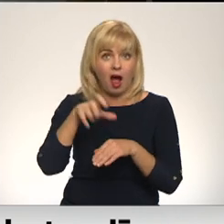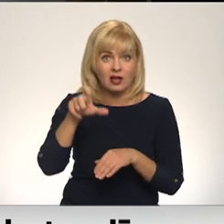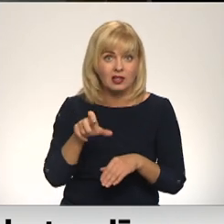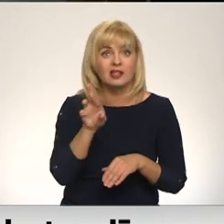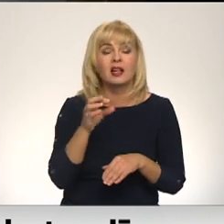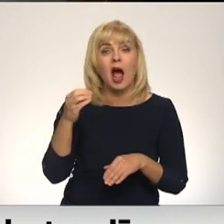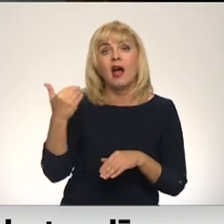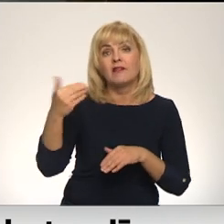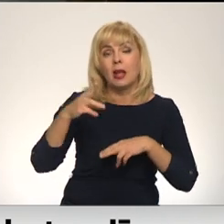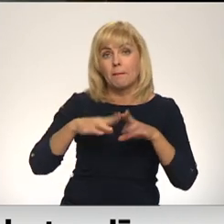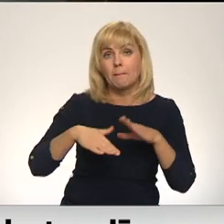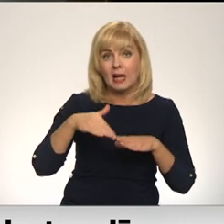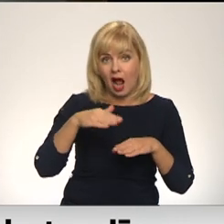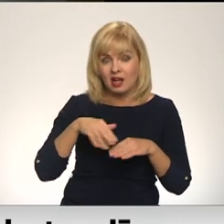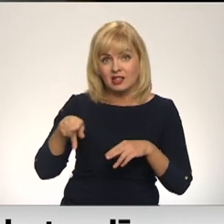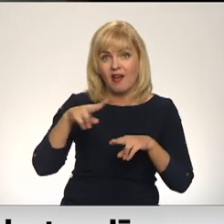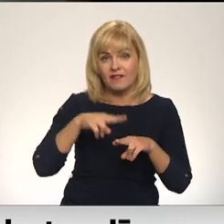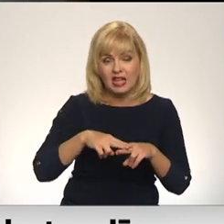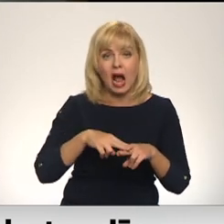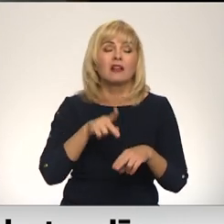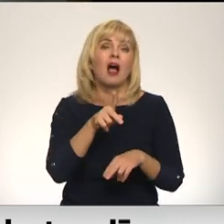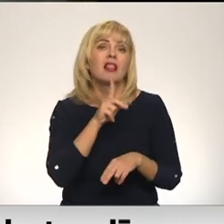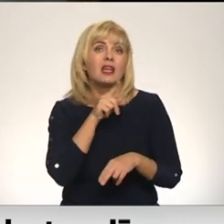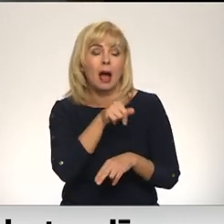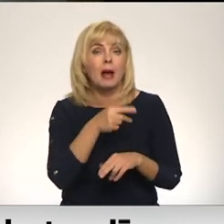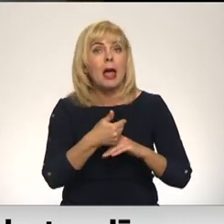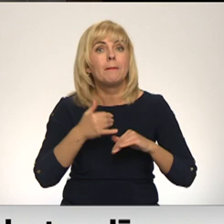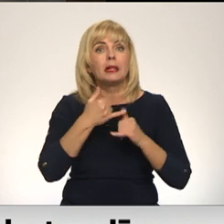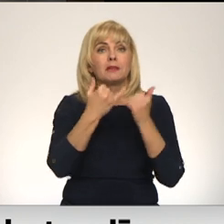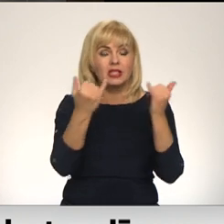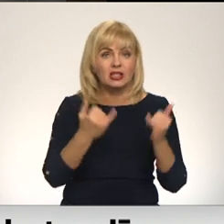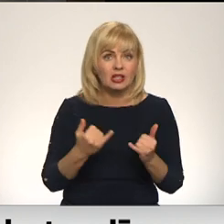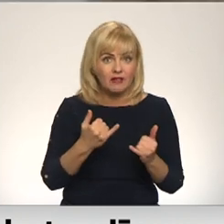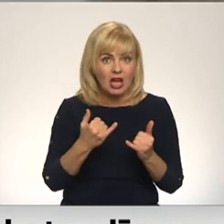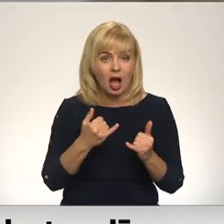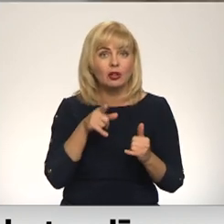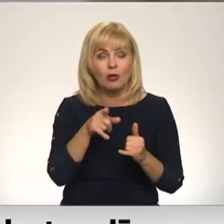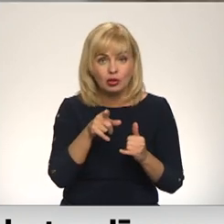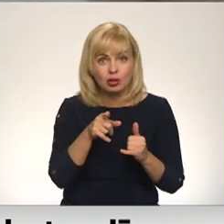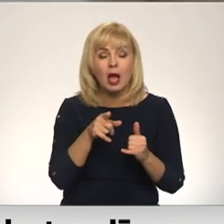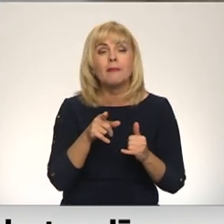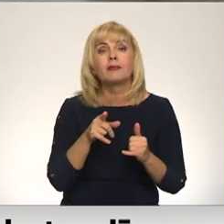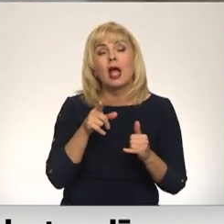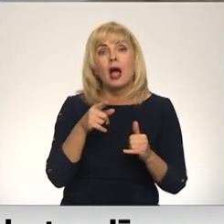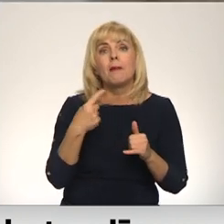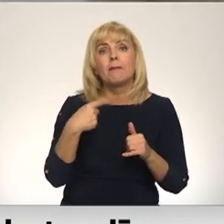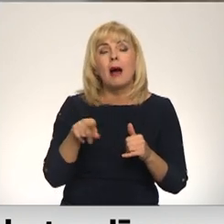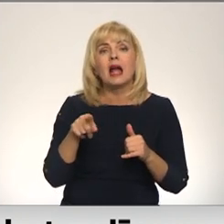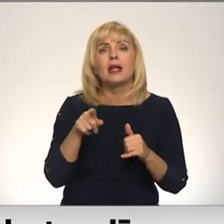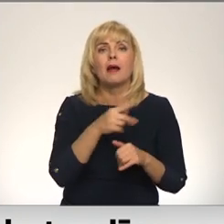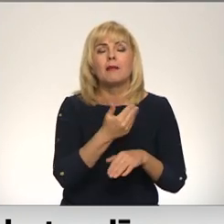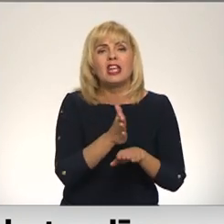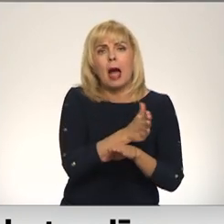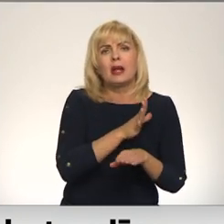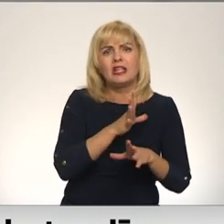Reicles praksē Liepājā. Īsi pēc Ziemassvētkiem viņa pārņēma pēkšņi mirušas ģimenes ārstes pacientus. Kā viņa